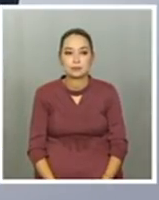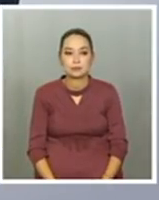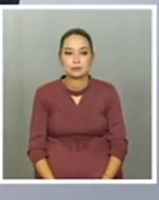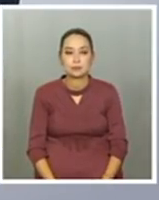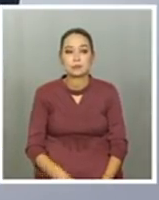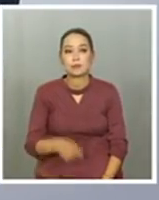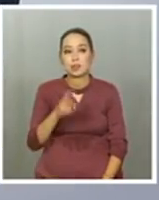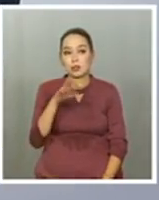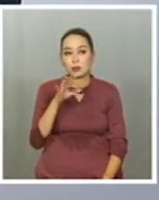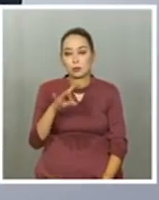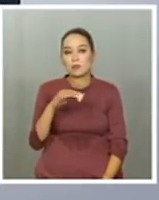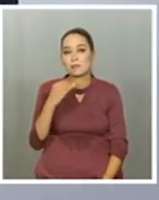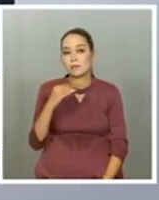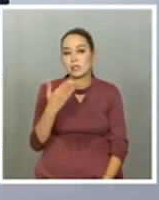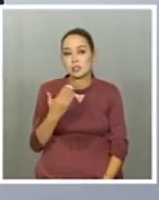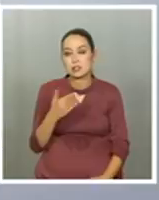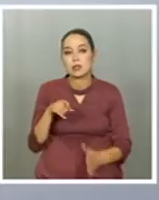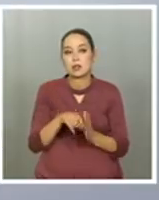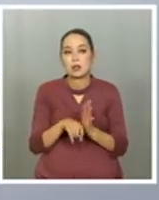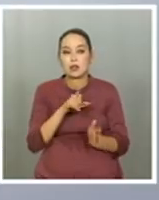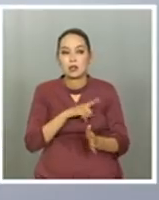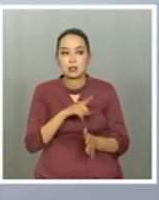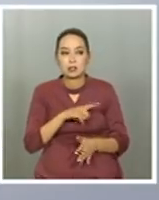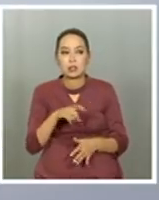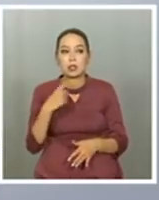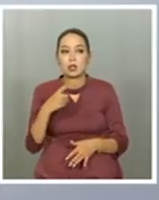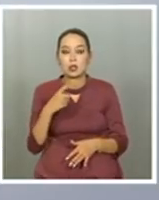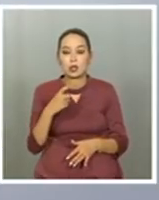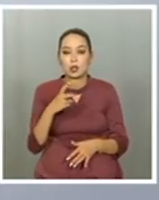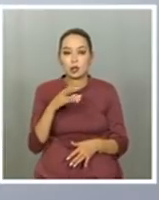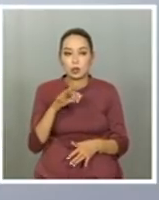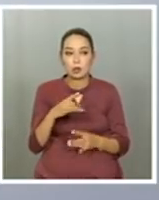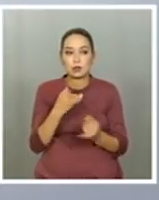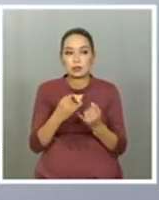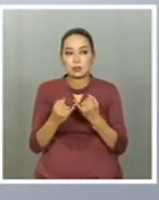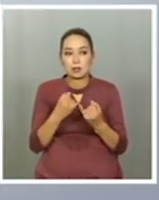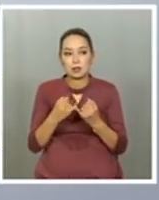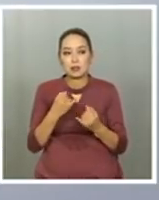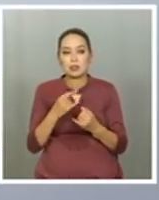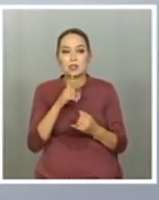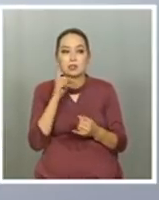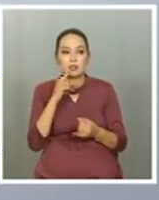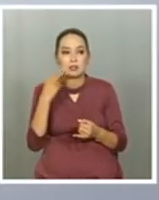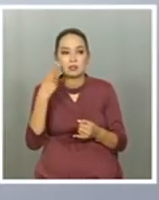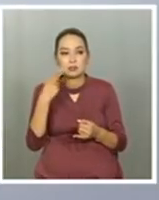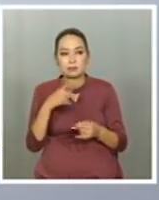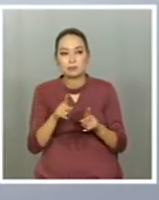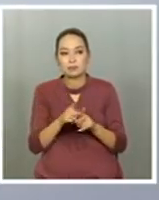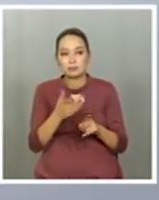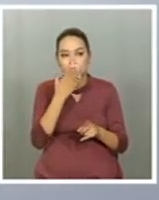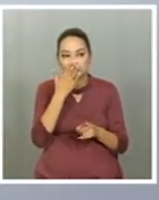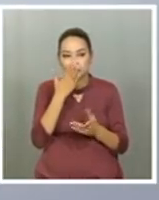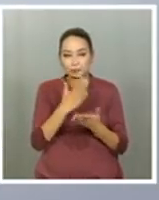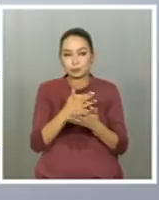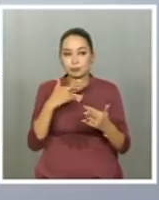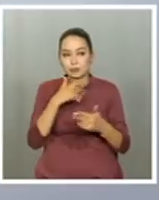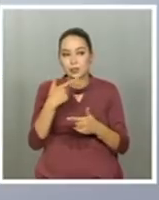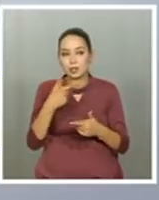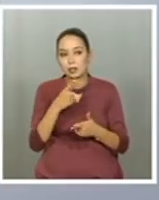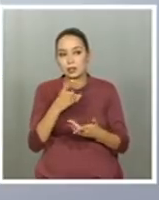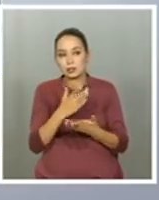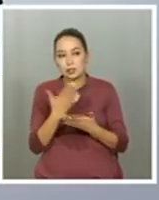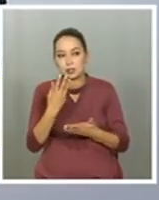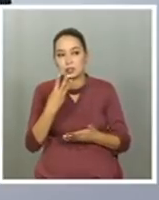Хлордың физикалық қасиеті. Хлор сары жасыл түсті өткір исті улы газ. Тығыздығы